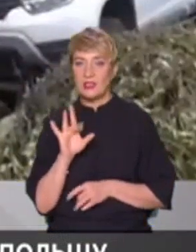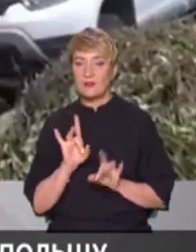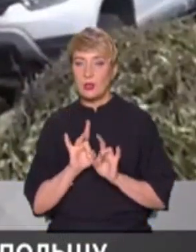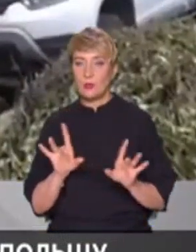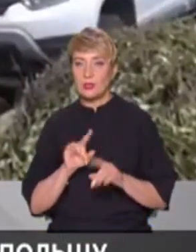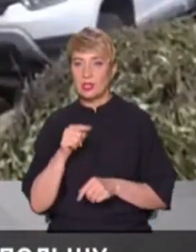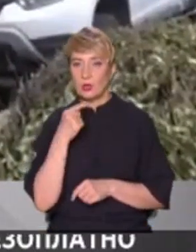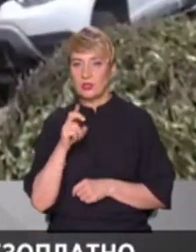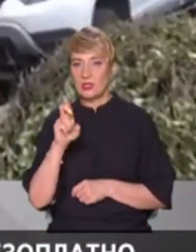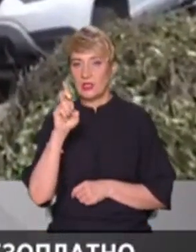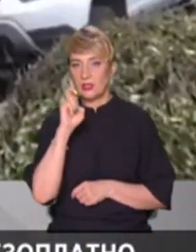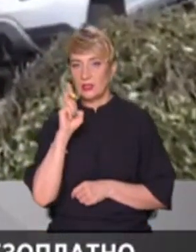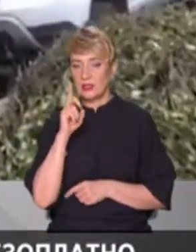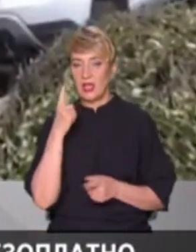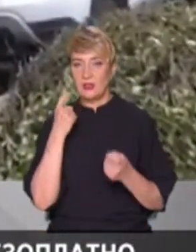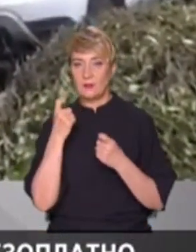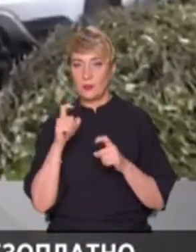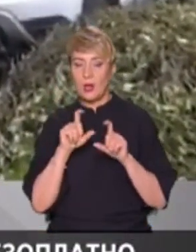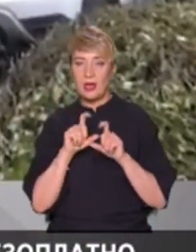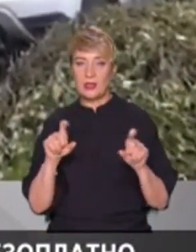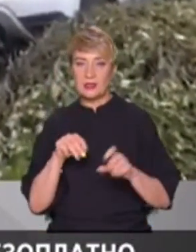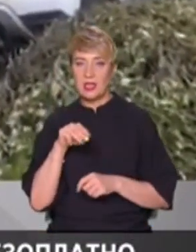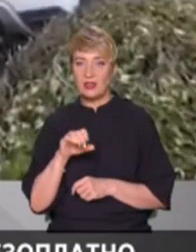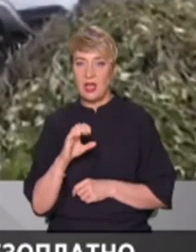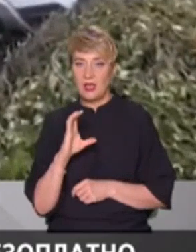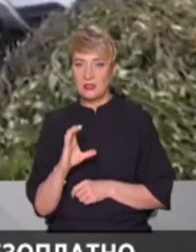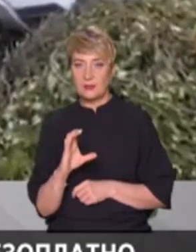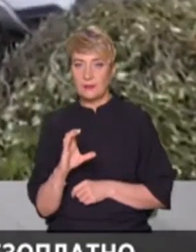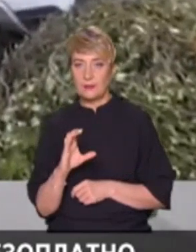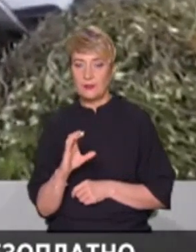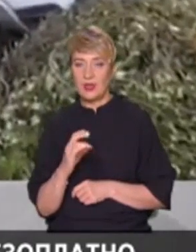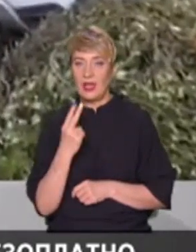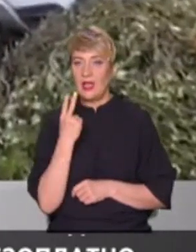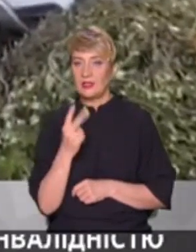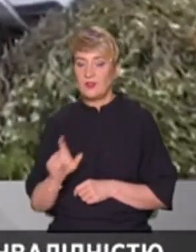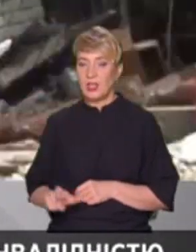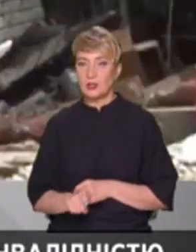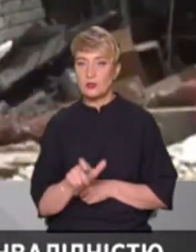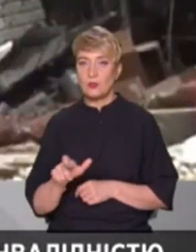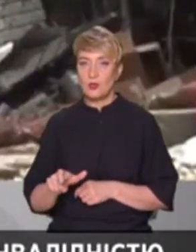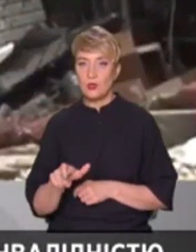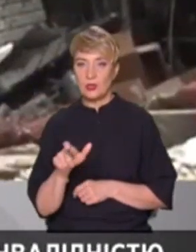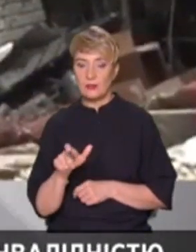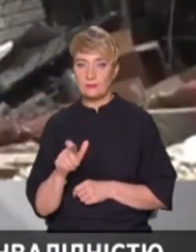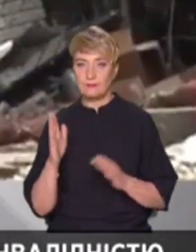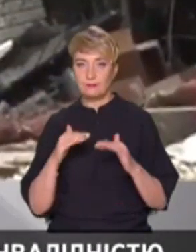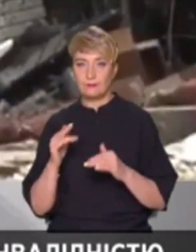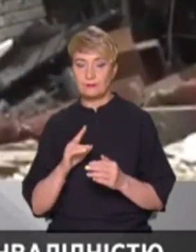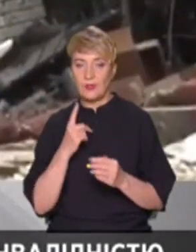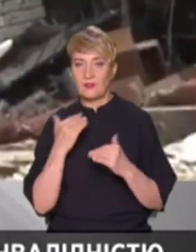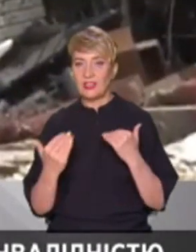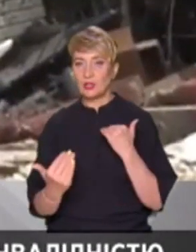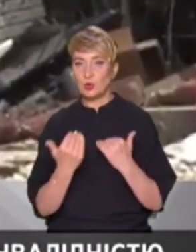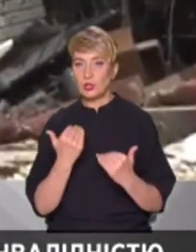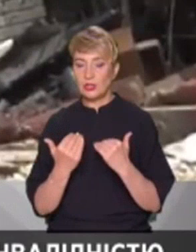російській державній інформагенції ТАРС. Він зазначив, що дві смуги руху обвалились, інші дві смуги зустрічного руху також